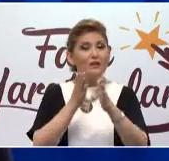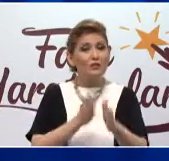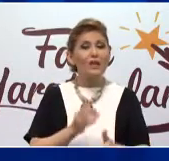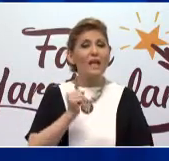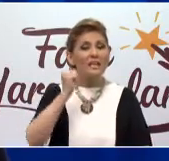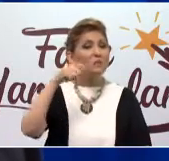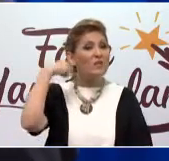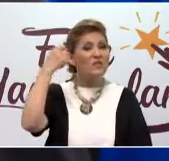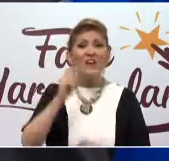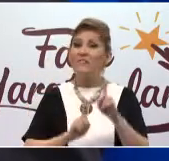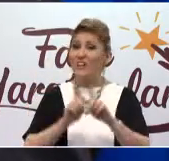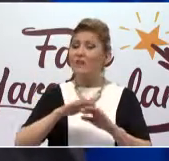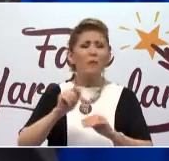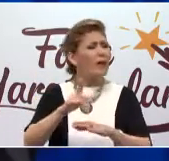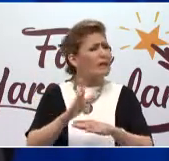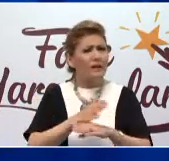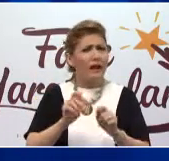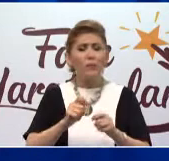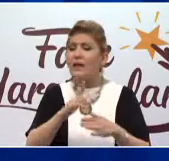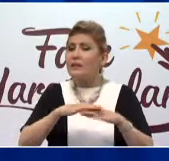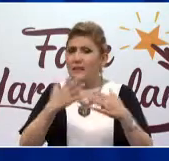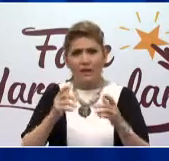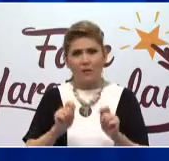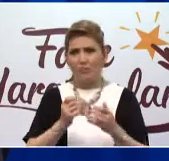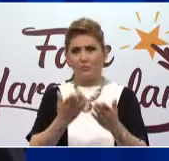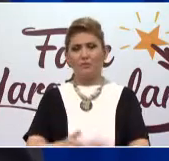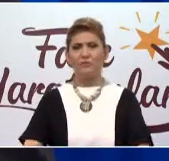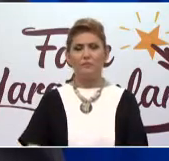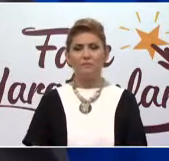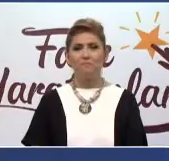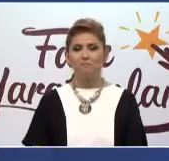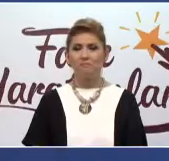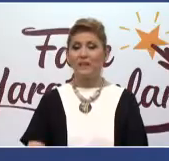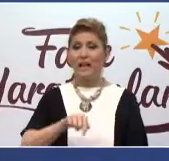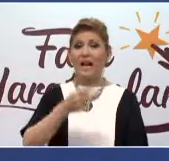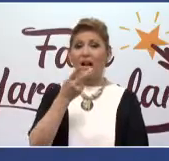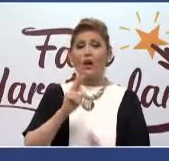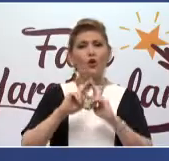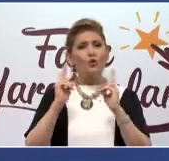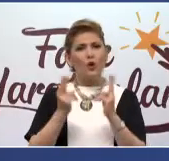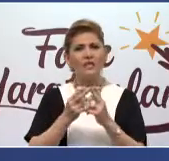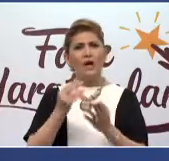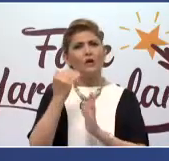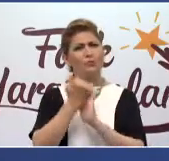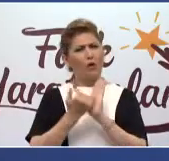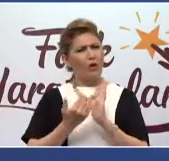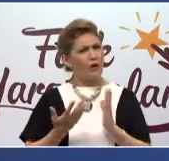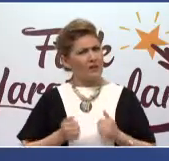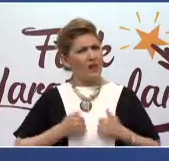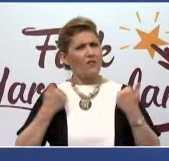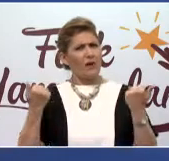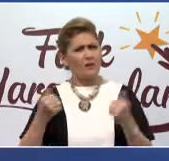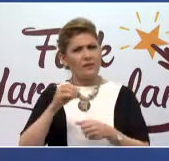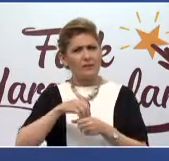Yaşam Film Festivali'ni yapıyorsunuz. Neden yapıyorsunuz, ne yapıyorsunuz acaba? Şimdi küresel problemler devasa. Sistemik